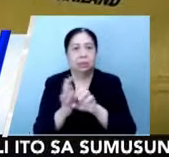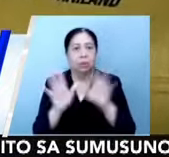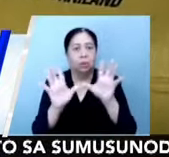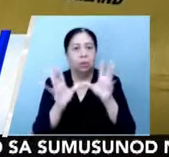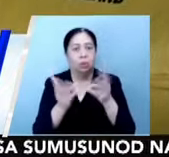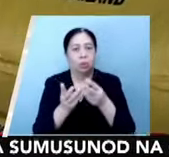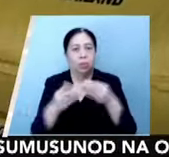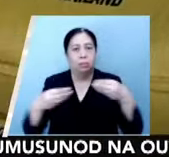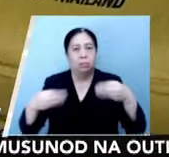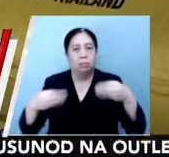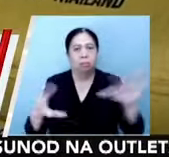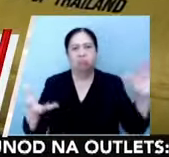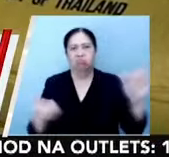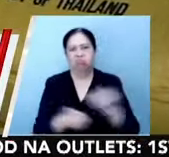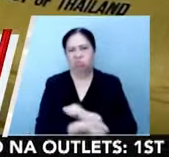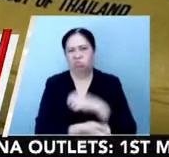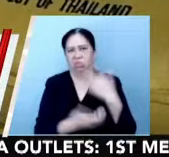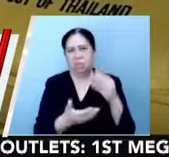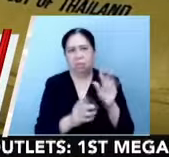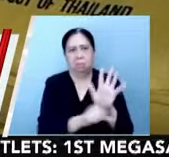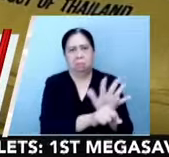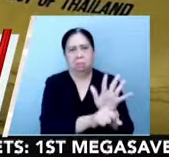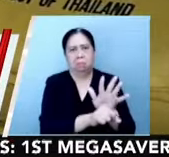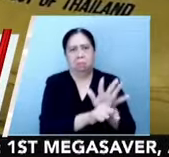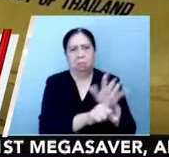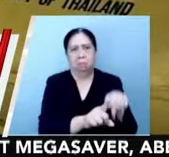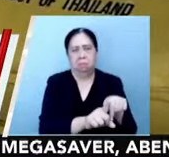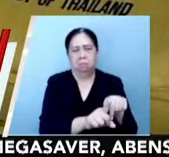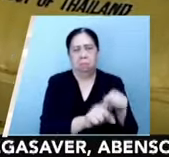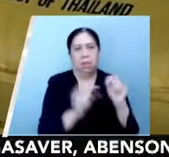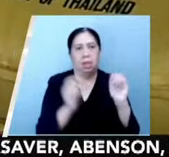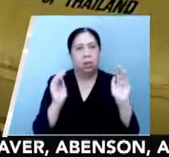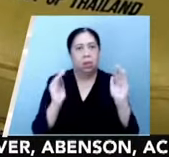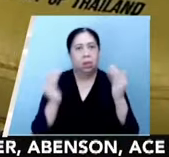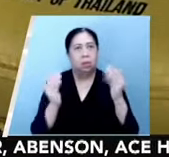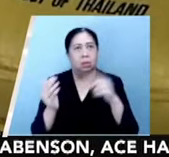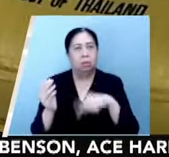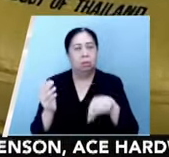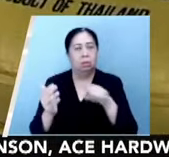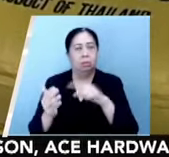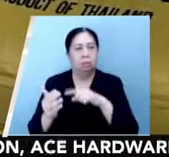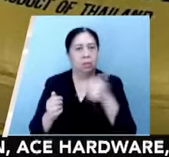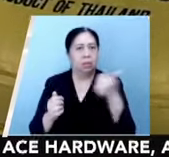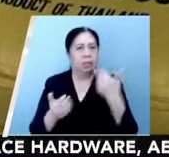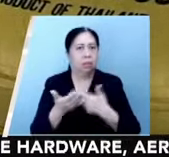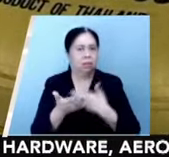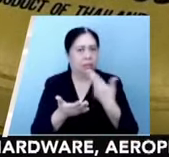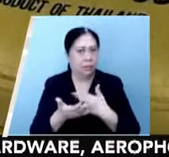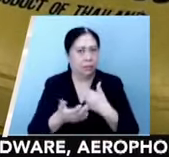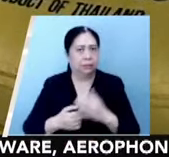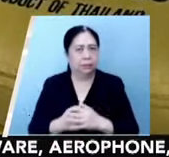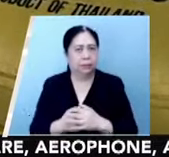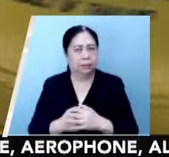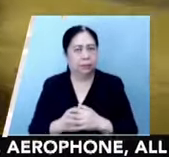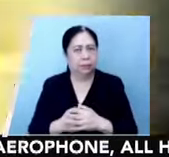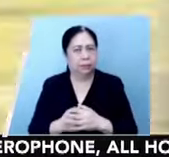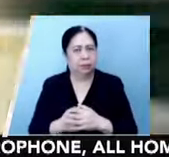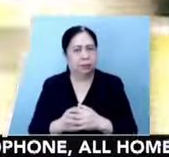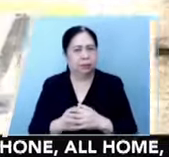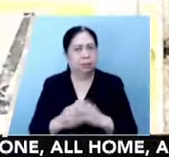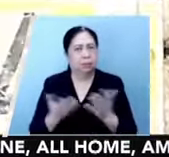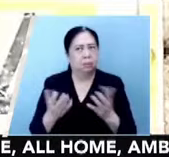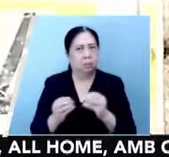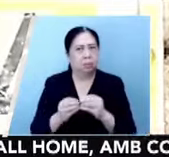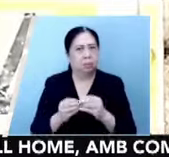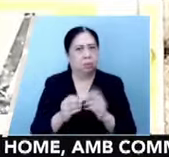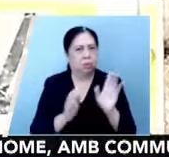na po kasi mas mabili po yun kaysa para po sa mga ibang bigas po. Mas mababa po siguro. Hindi pa